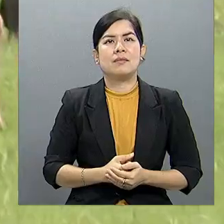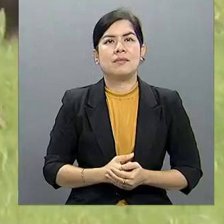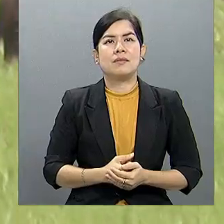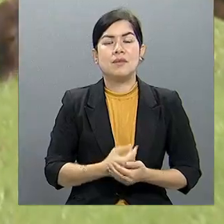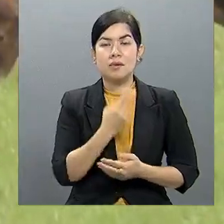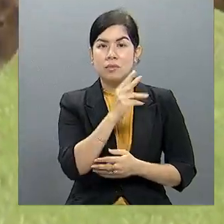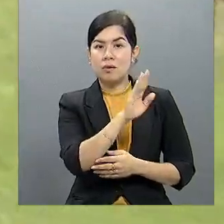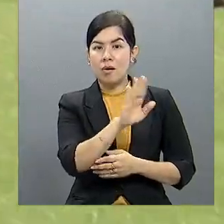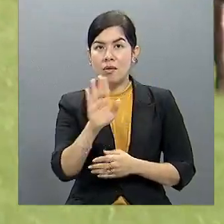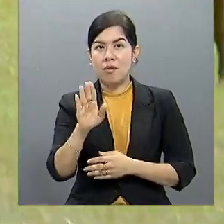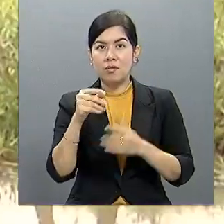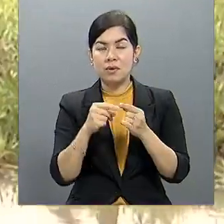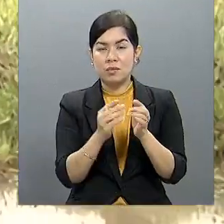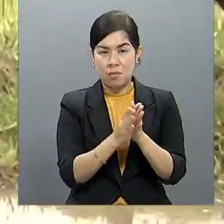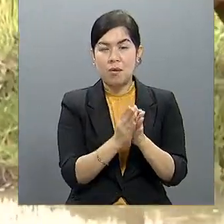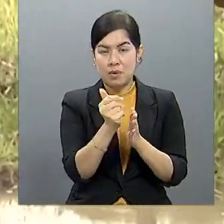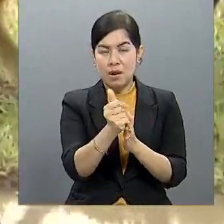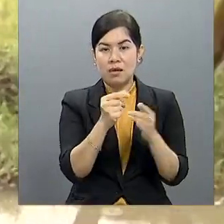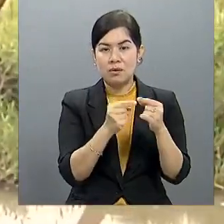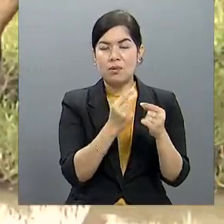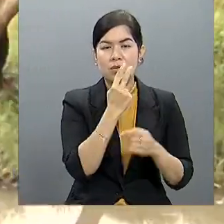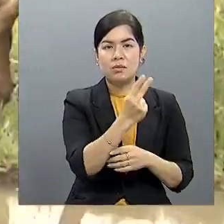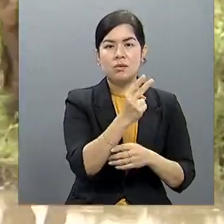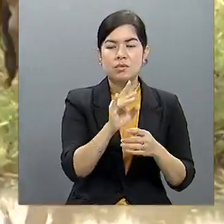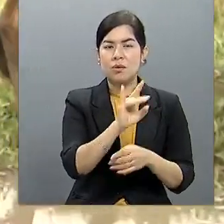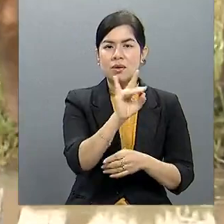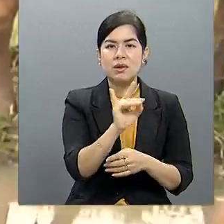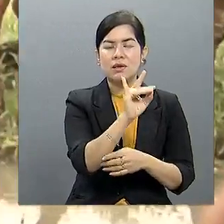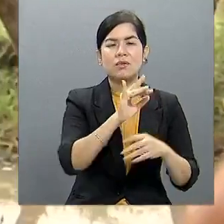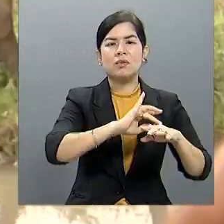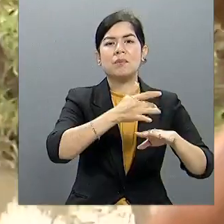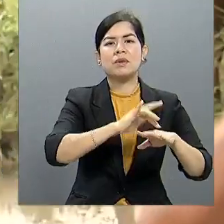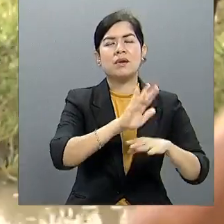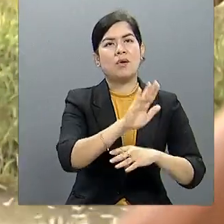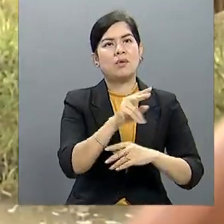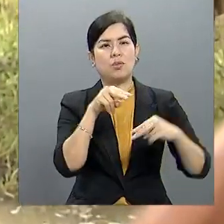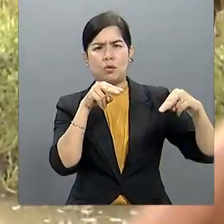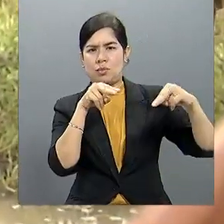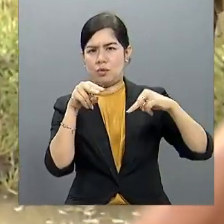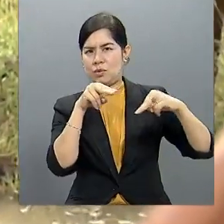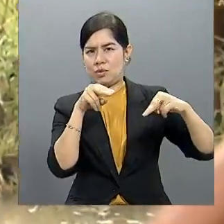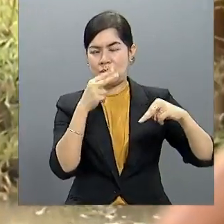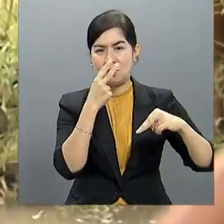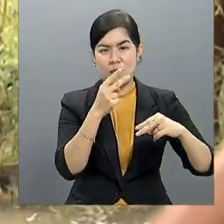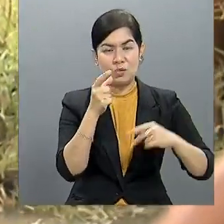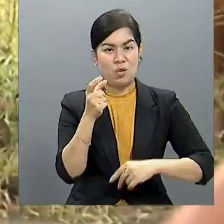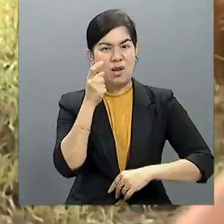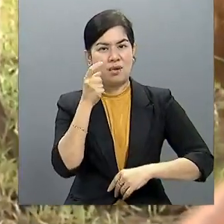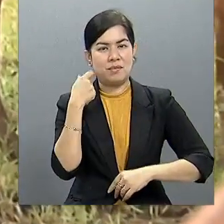มา criminelleไม่ไดทมองกัน แกทัให่ก่อนฉัน่ะคืไม่ไดประ